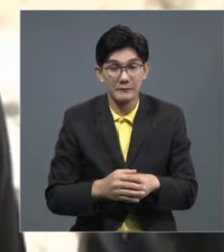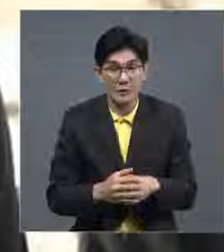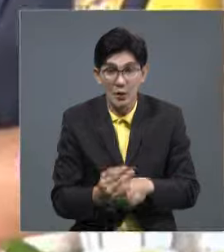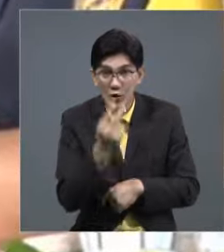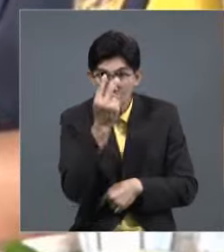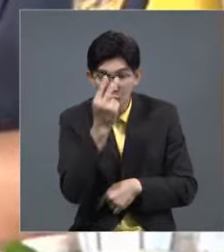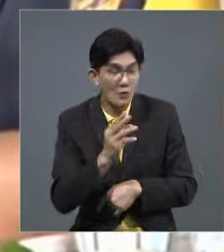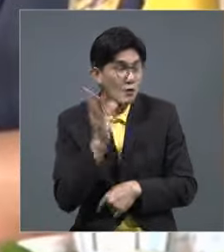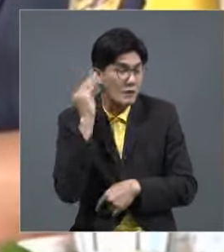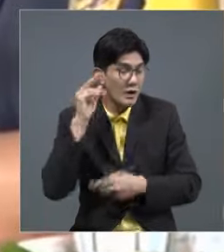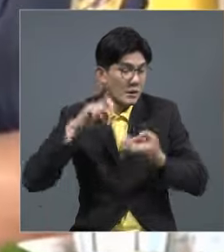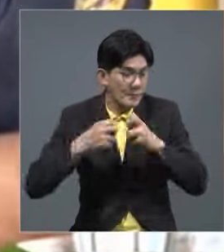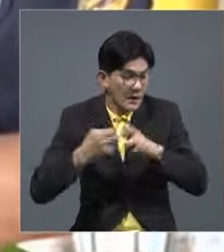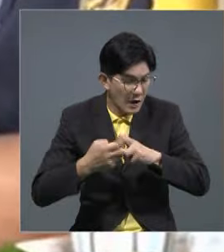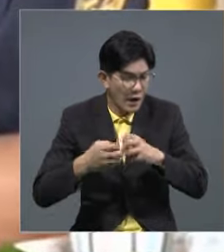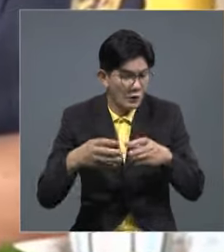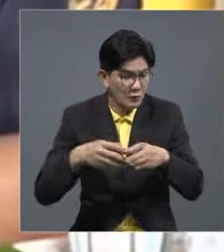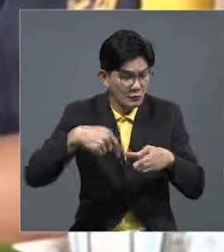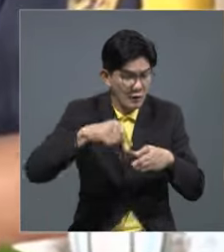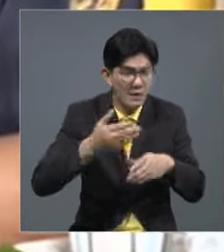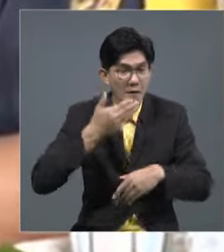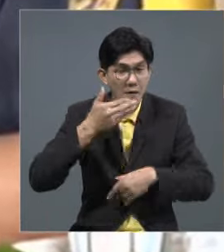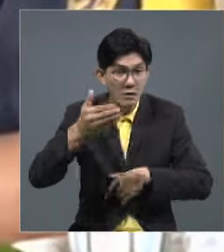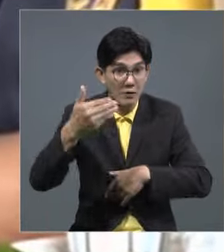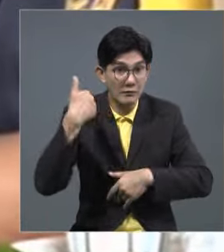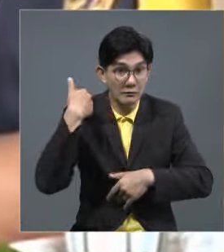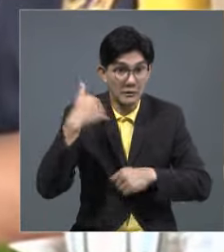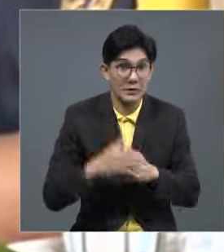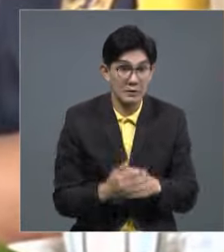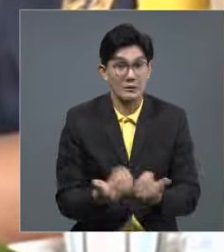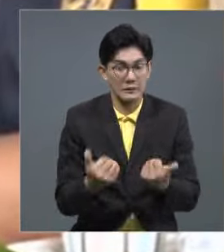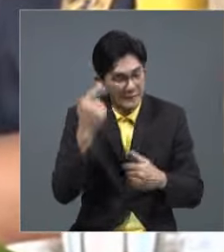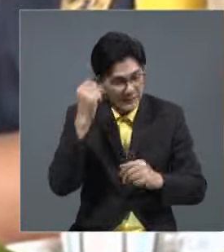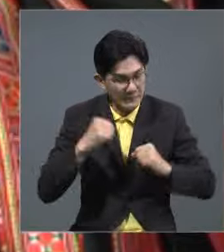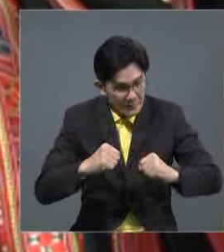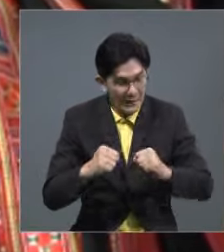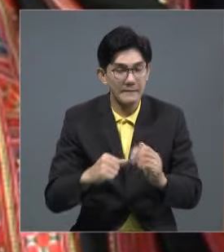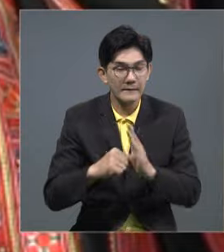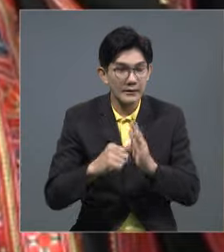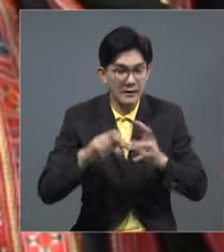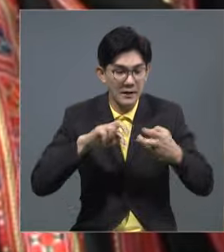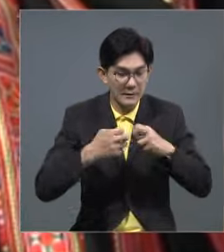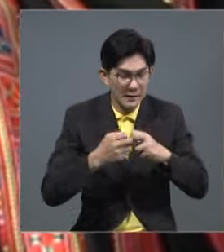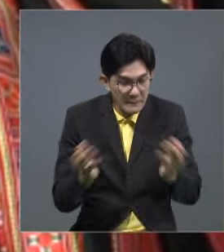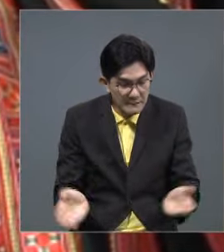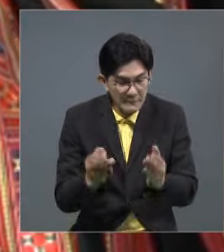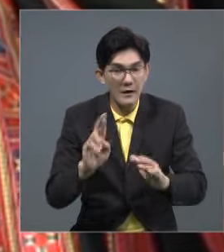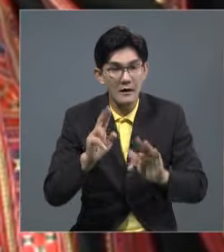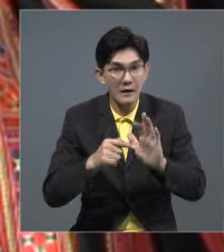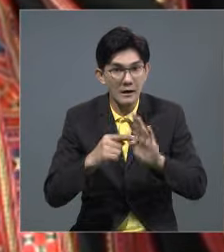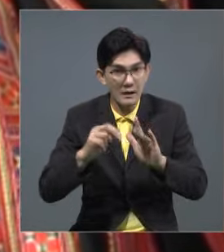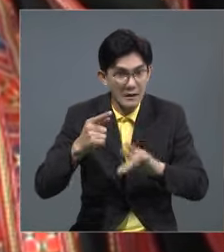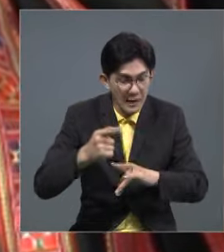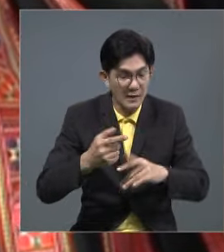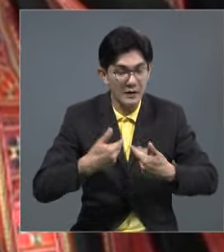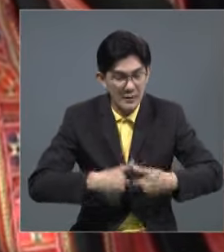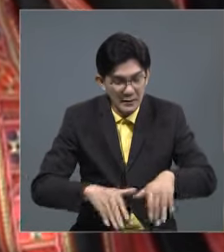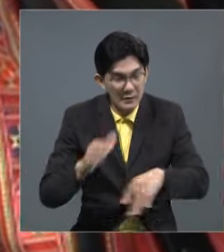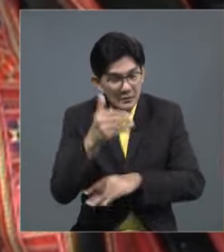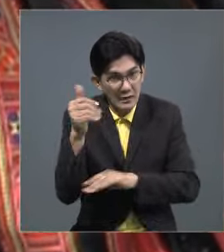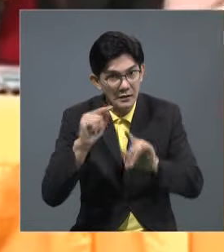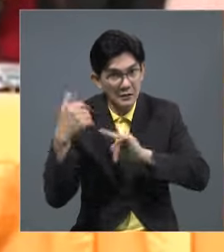ามรับฟังปัญหาของพี่น้องกลุ่มชาติพันธุ์มาโดยตลอดครับแล้วก็มีความพยายามที่จะแก้ปัญหาอย่างเช่นผลักดันร่างพรบชาติพันธุ์ที่ให้ความ